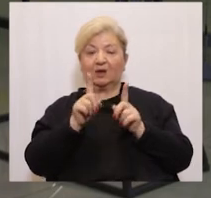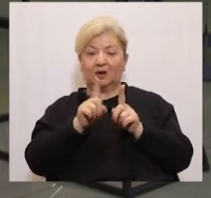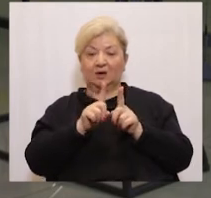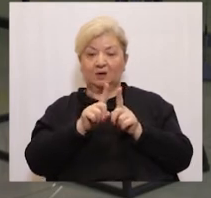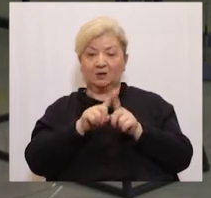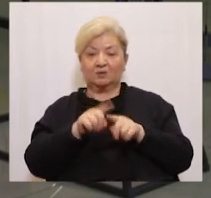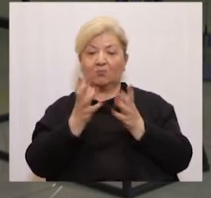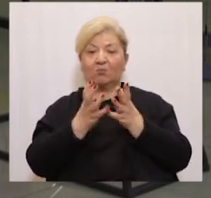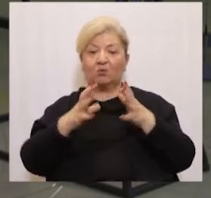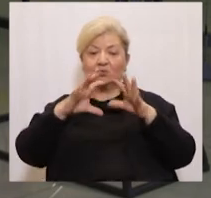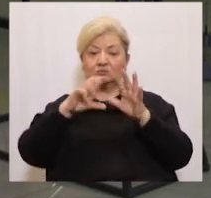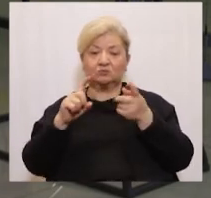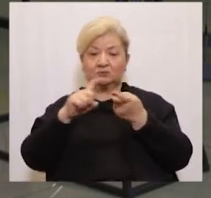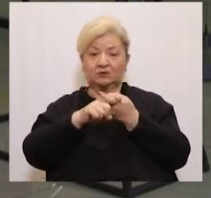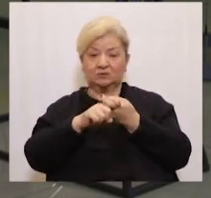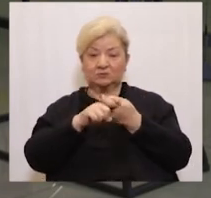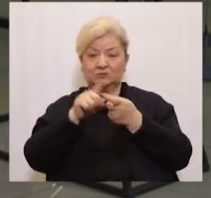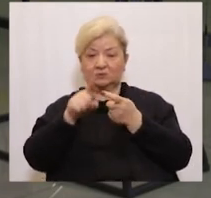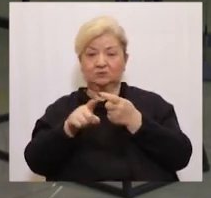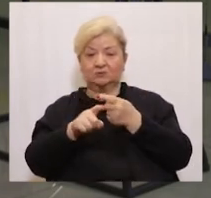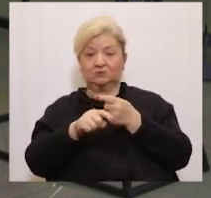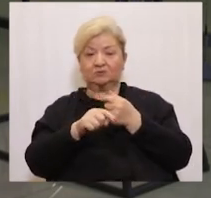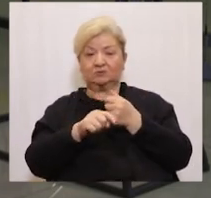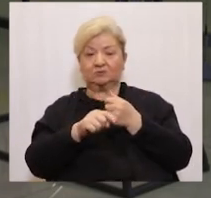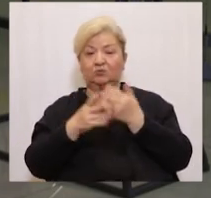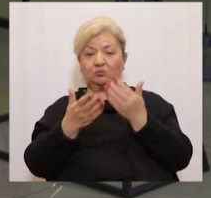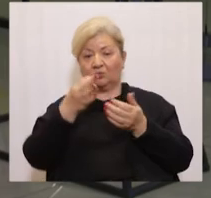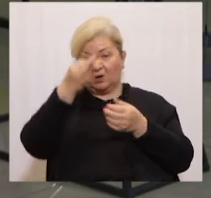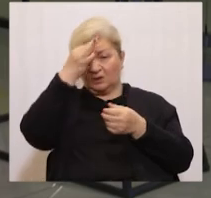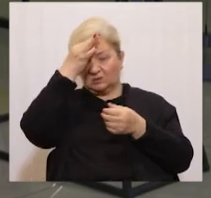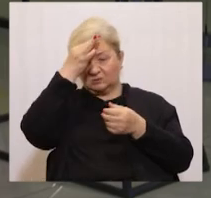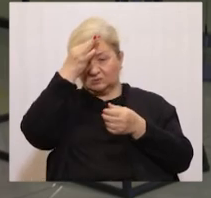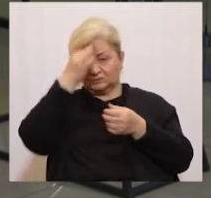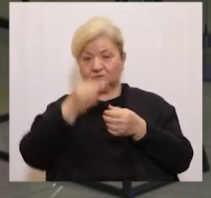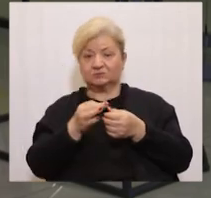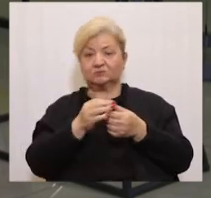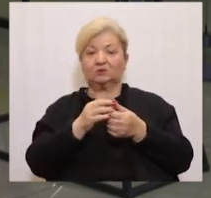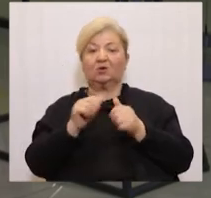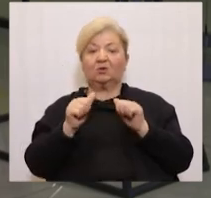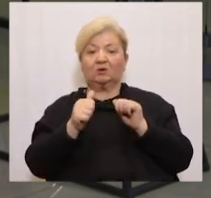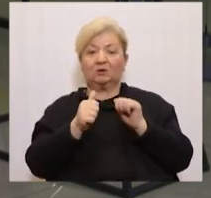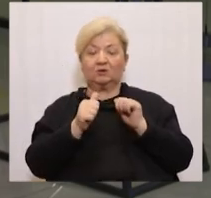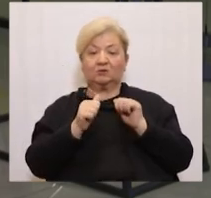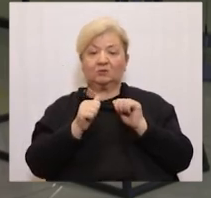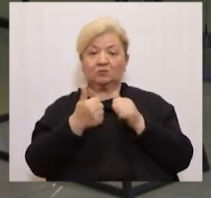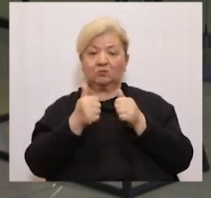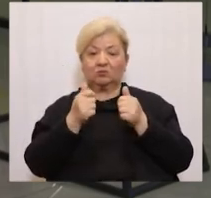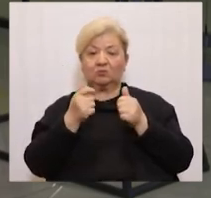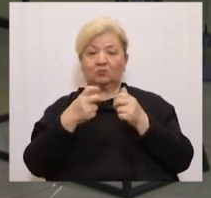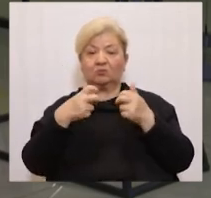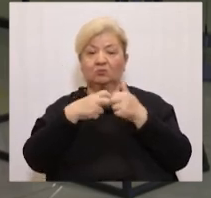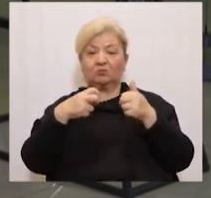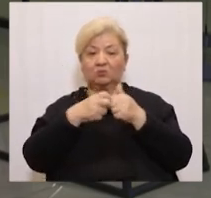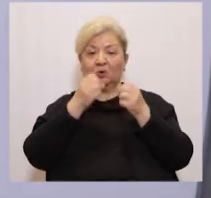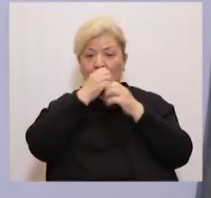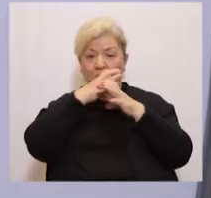ასევე მოცულობასთან დაკავშირებით, ხო? კარგი იქნება თუ გაიხსენებთ როგორ ბერავთ მაგალითად